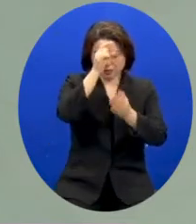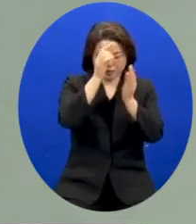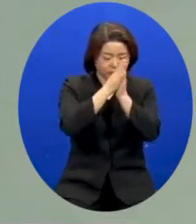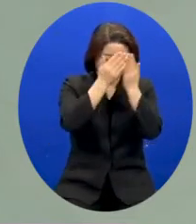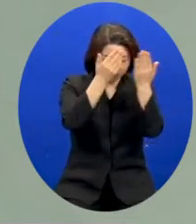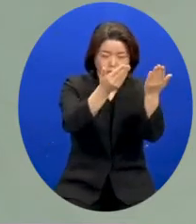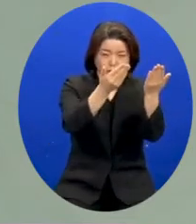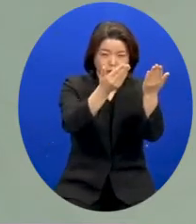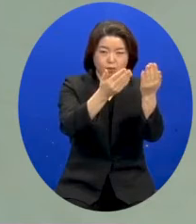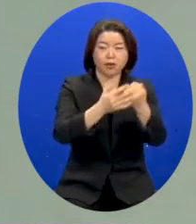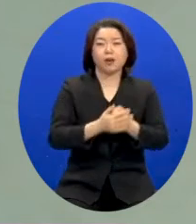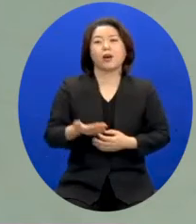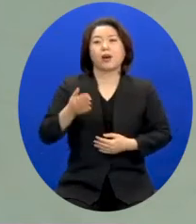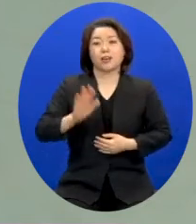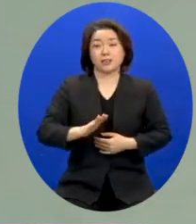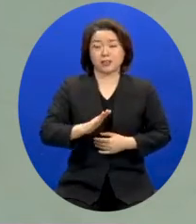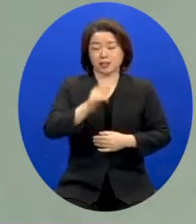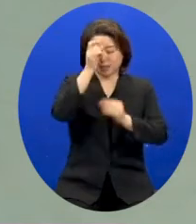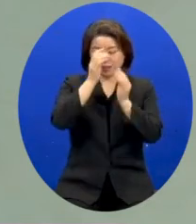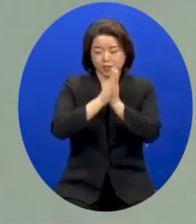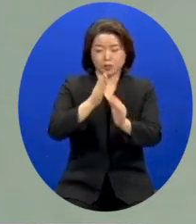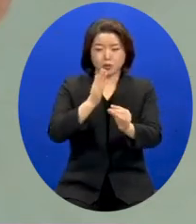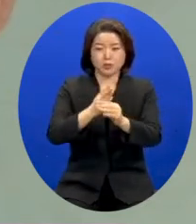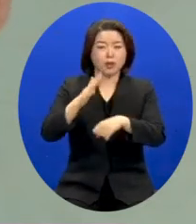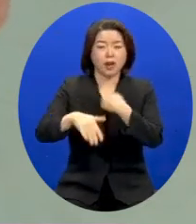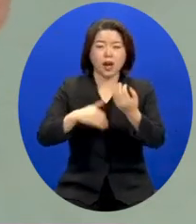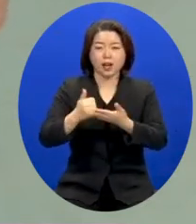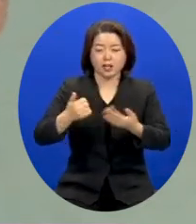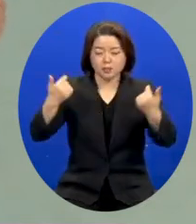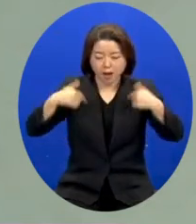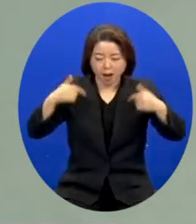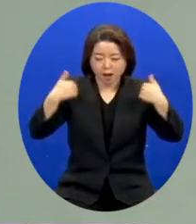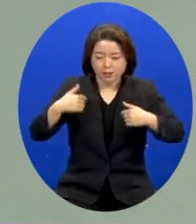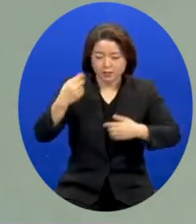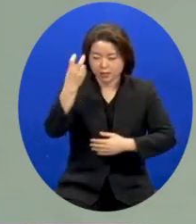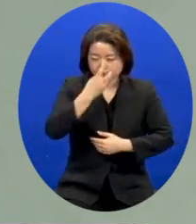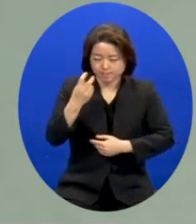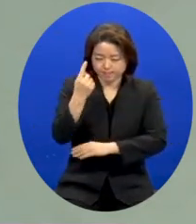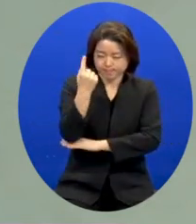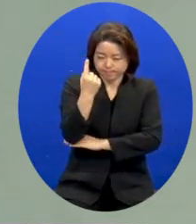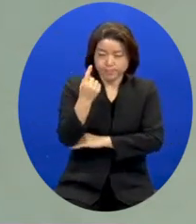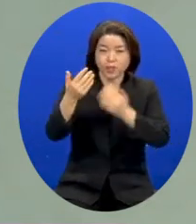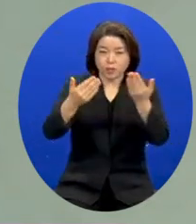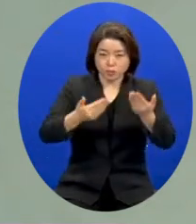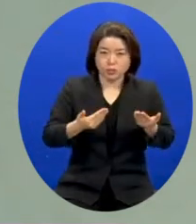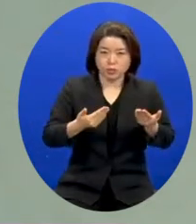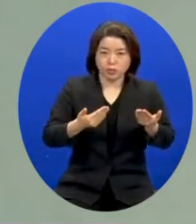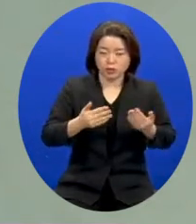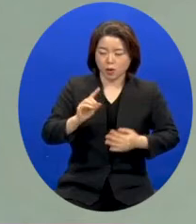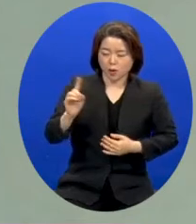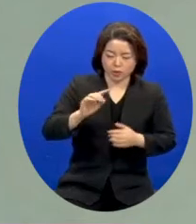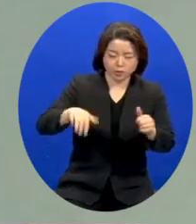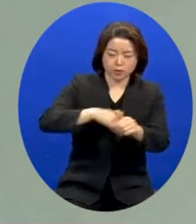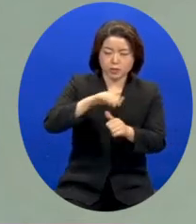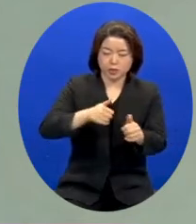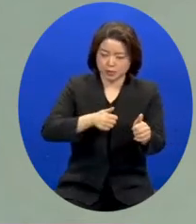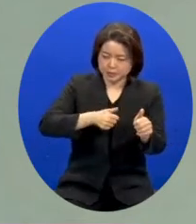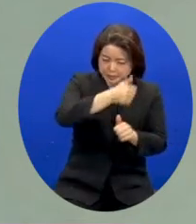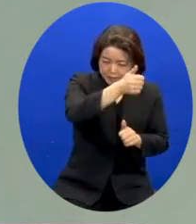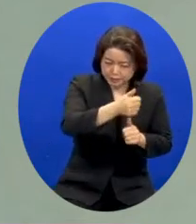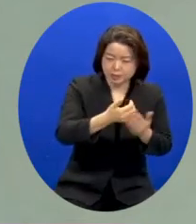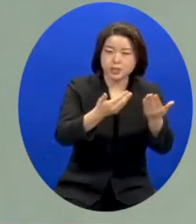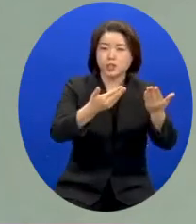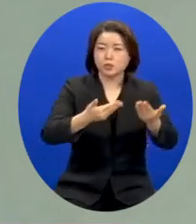중에 하나님은 언제나 지키시고 보호하시고 어떤 상황에서도 승리를